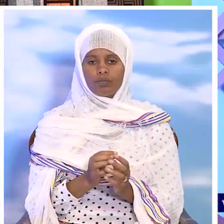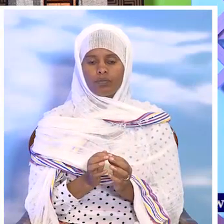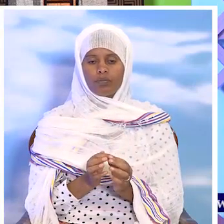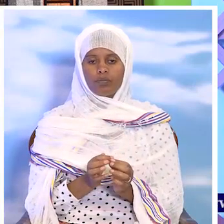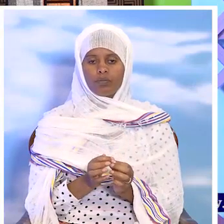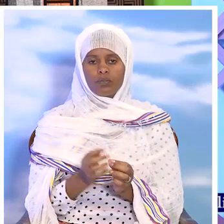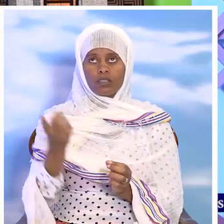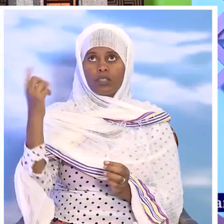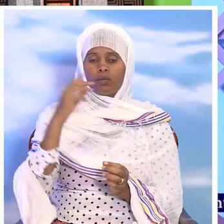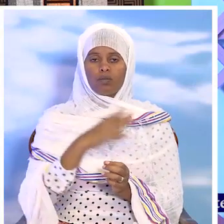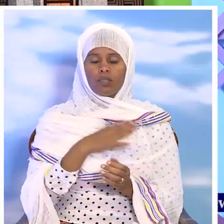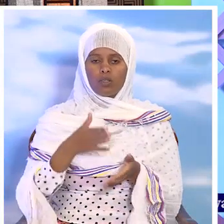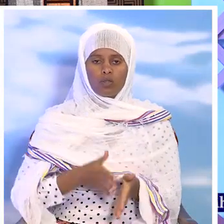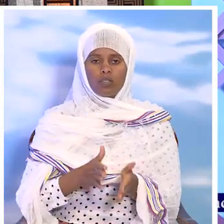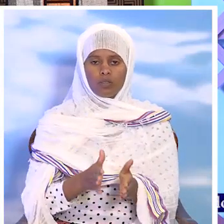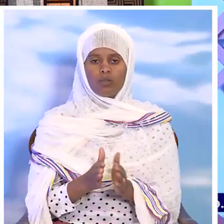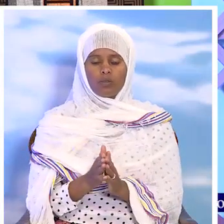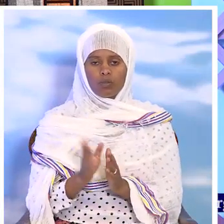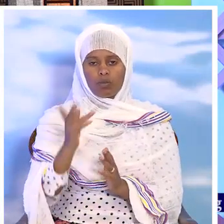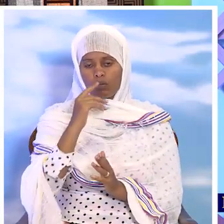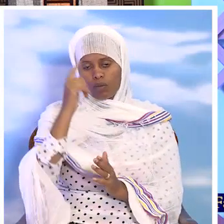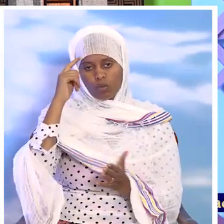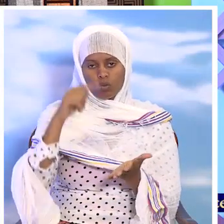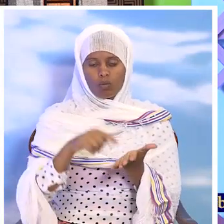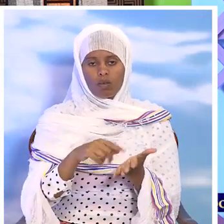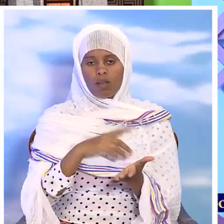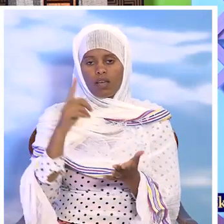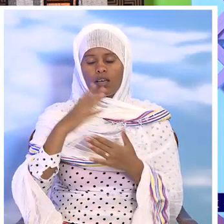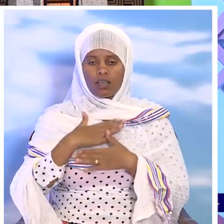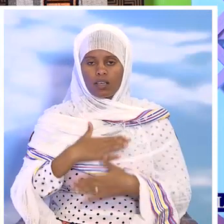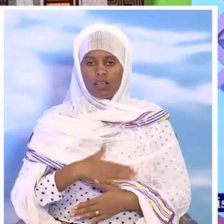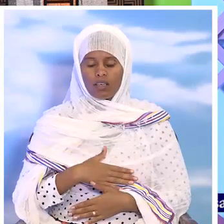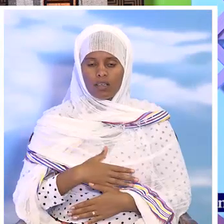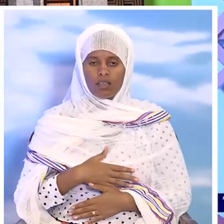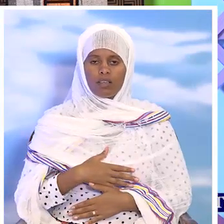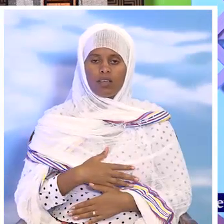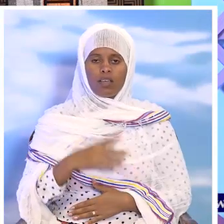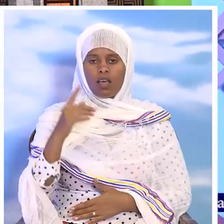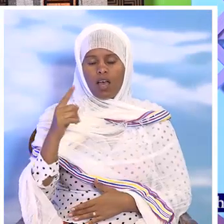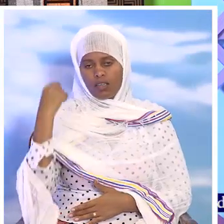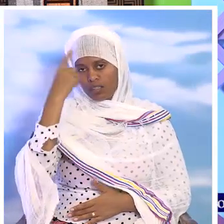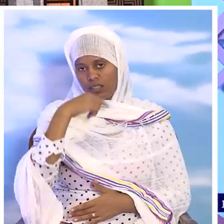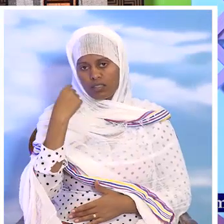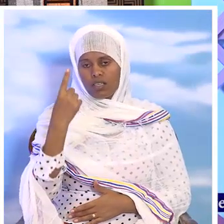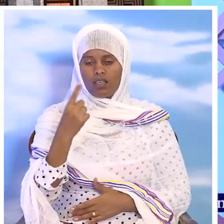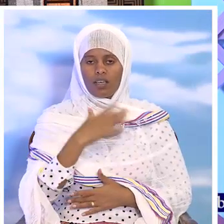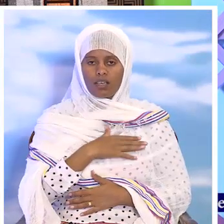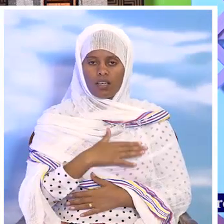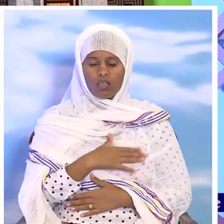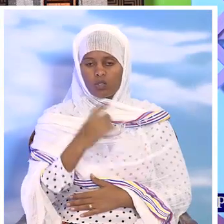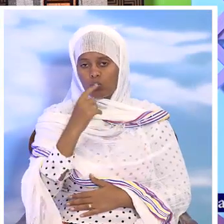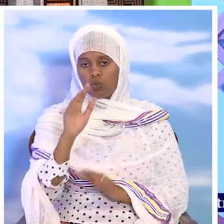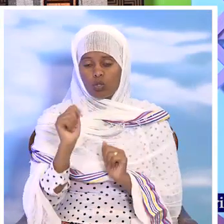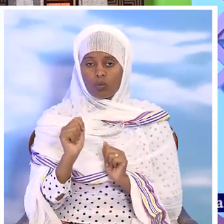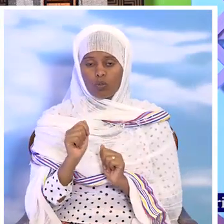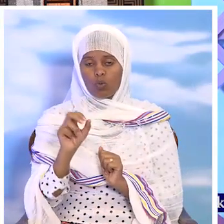ክርስቶስ ድማ ተወለሎም ብምባል ድማ ትርጓሚ ይገልፅ። ሓደ ኣካል ሓደ ገጽ ሓደ ኣካል ዝብሉ ዝነበሩ